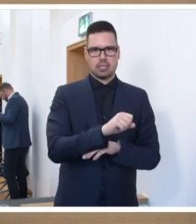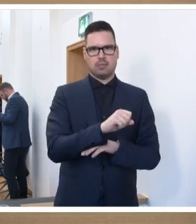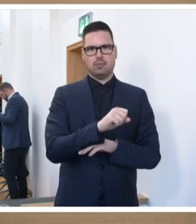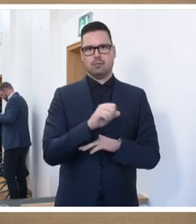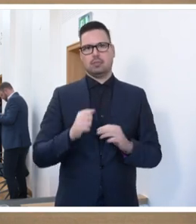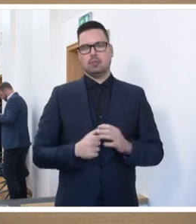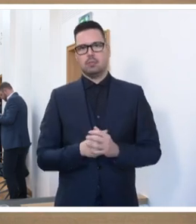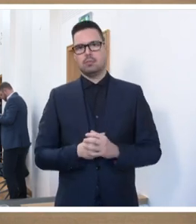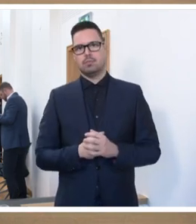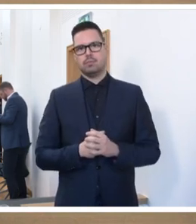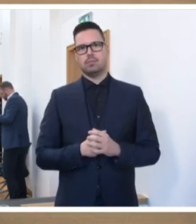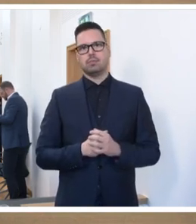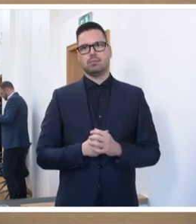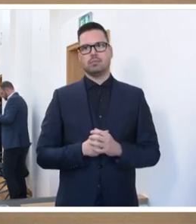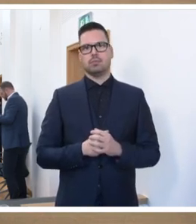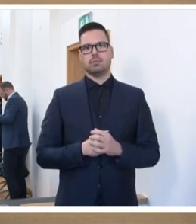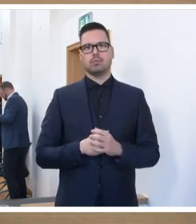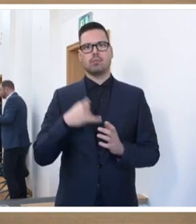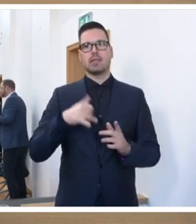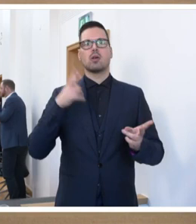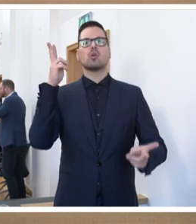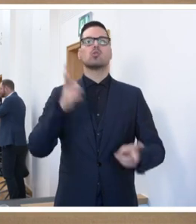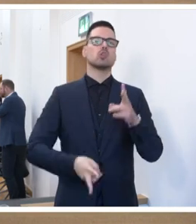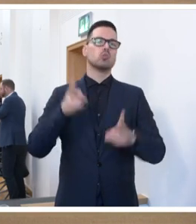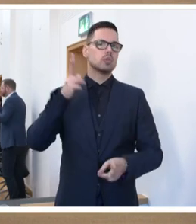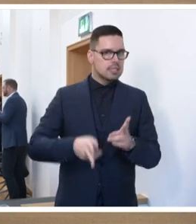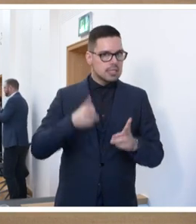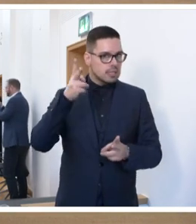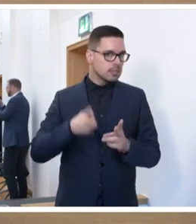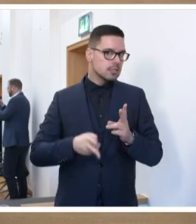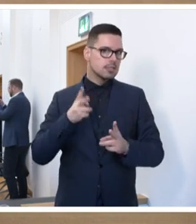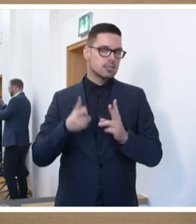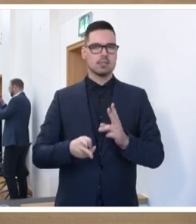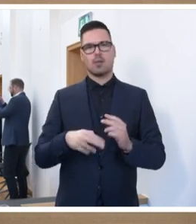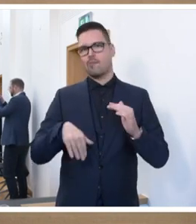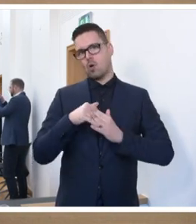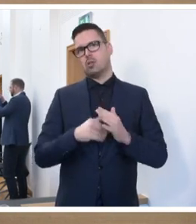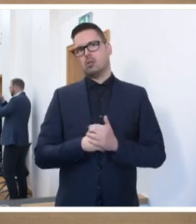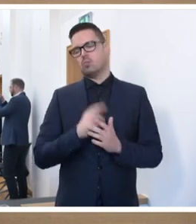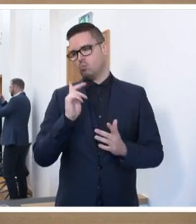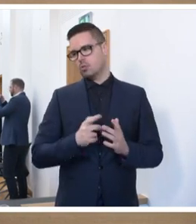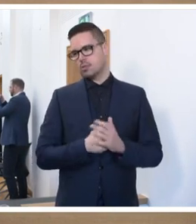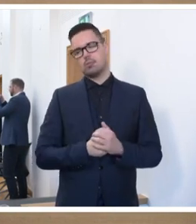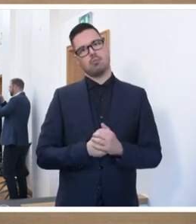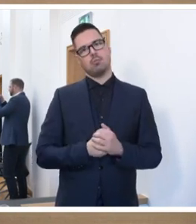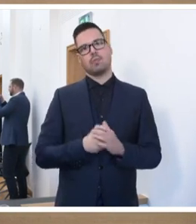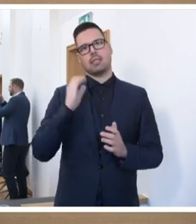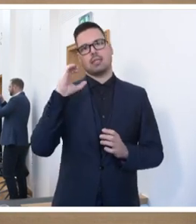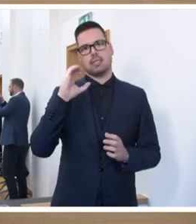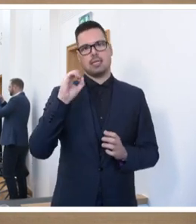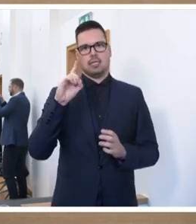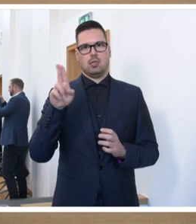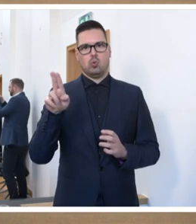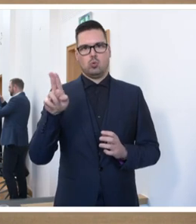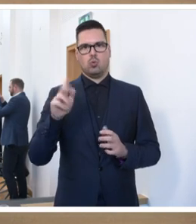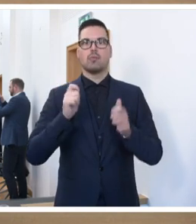Staat. Nun liegt es an der Justiz, diesen Strafrahmen auch gänzlich auszunutzen. Die CDU-Landtagsfraktion hat in